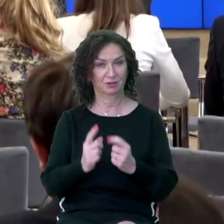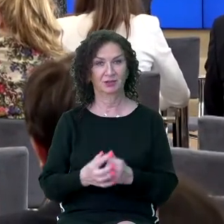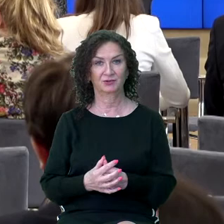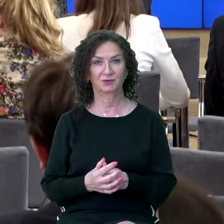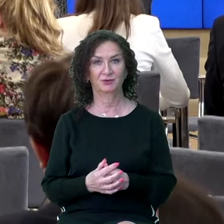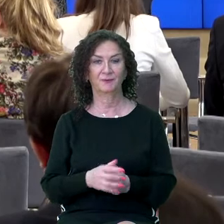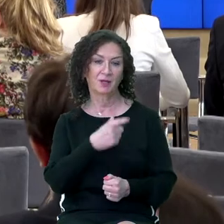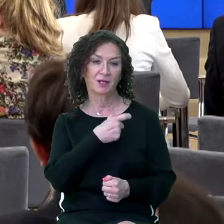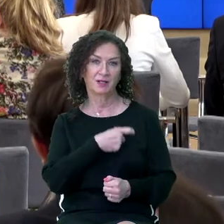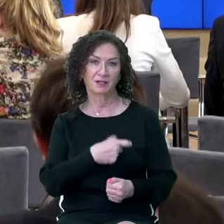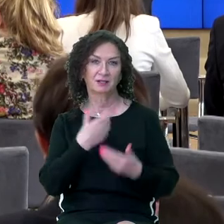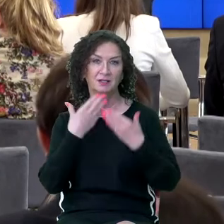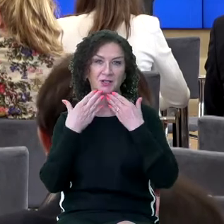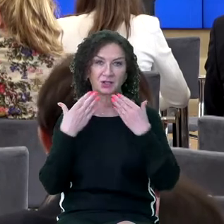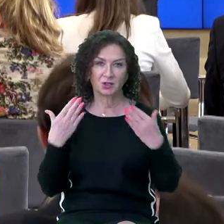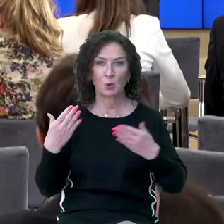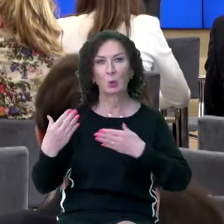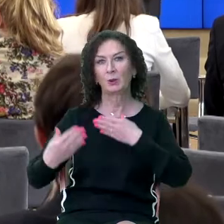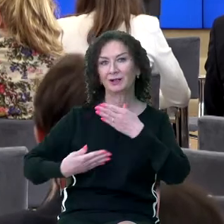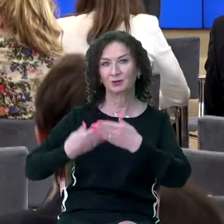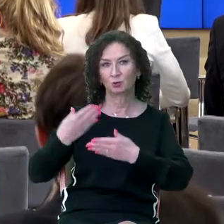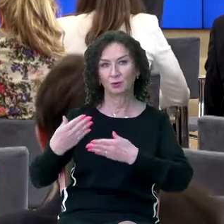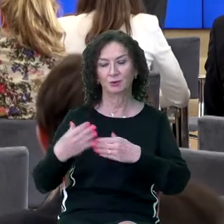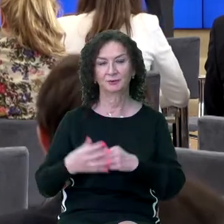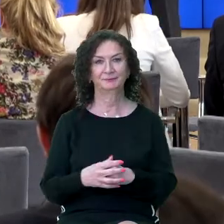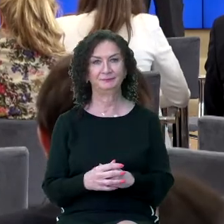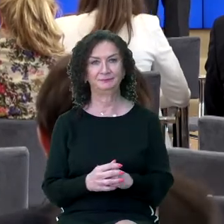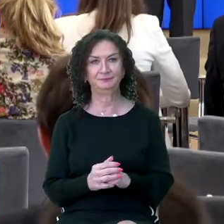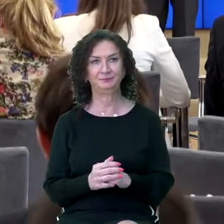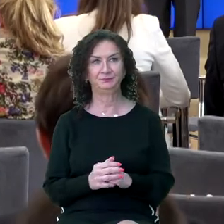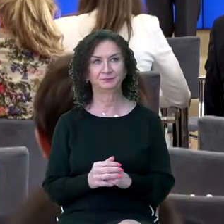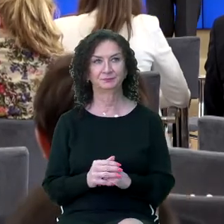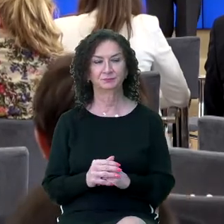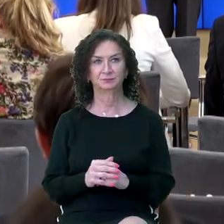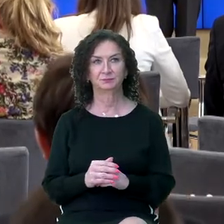Serdecznie dziękuję i gratuluję. Bardzo dziękujemy.